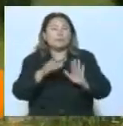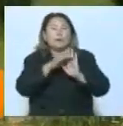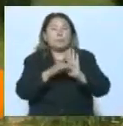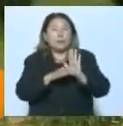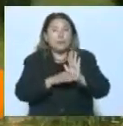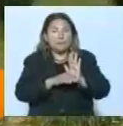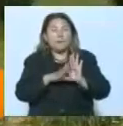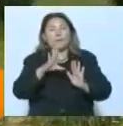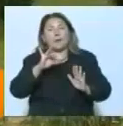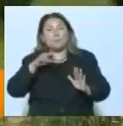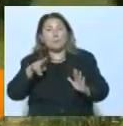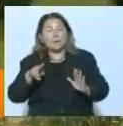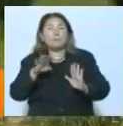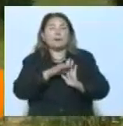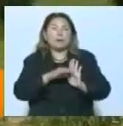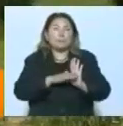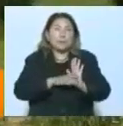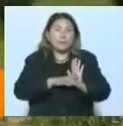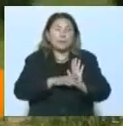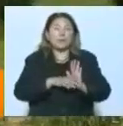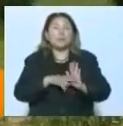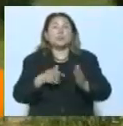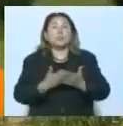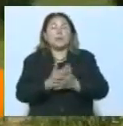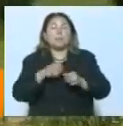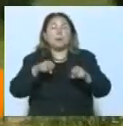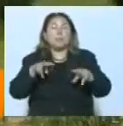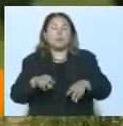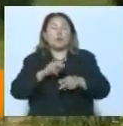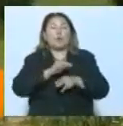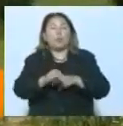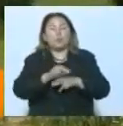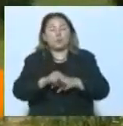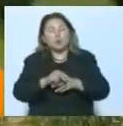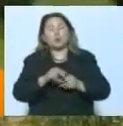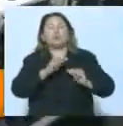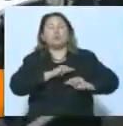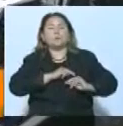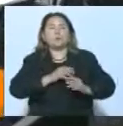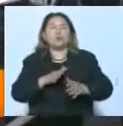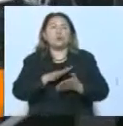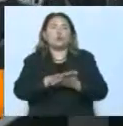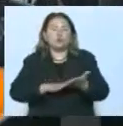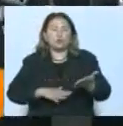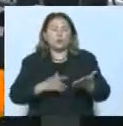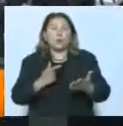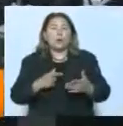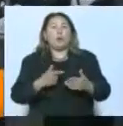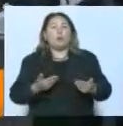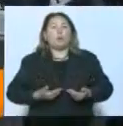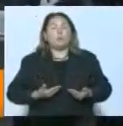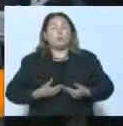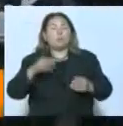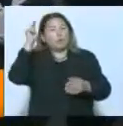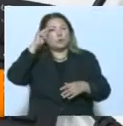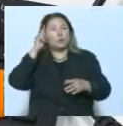программалау, веб-программалау, жалпы IT саласындағы жаңа мамандықтарға оқыту бойынша жұмыс жүргізілуде. Осы жылы өңірлік хабта оқушылар